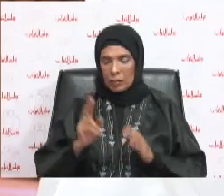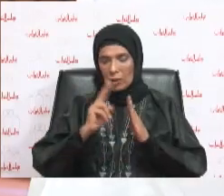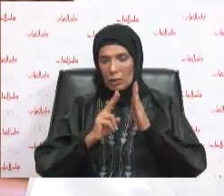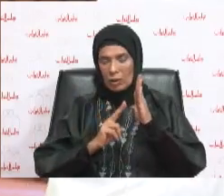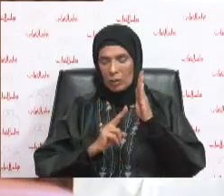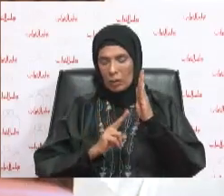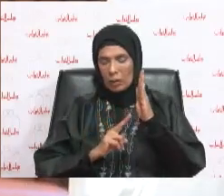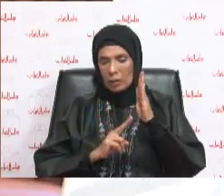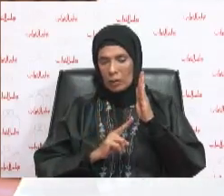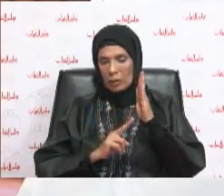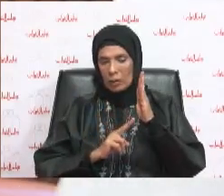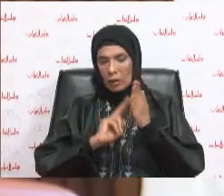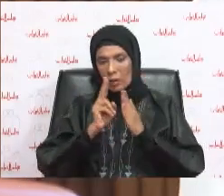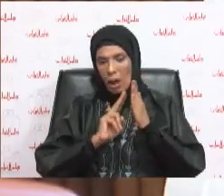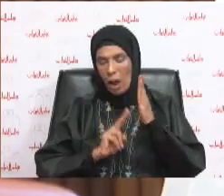معالي